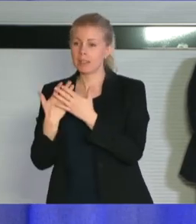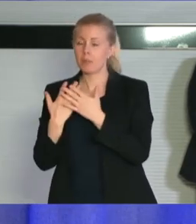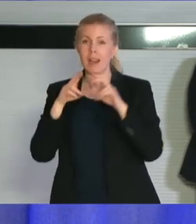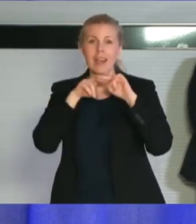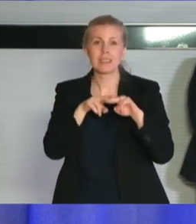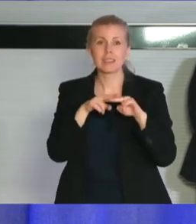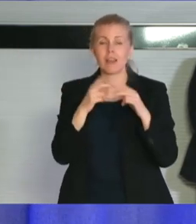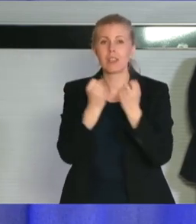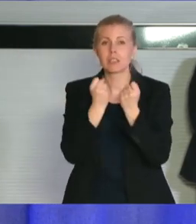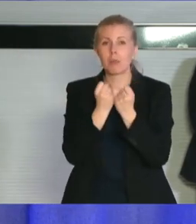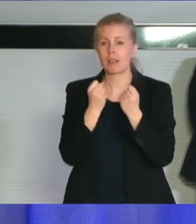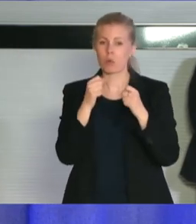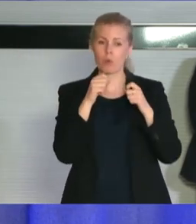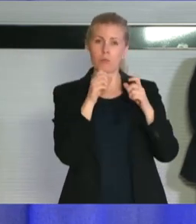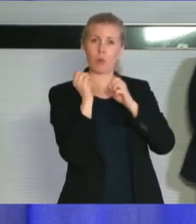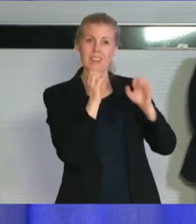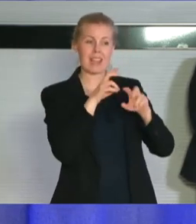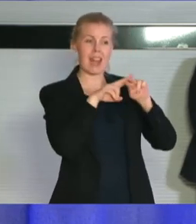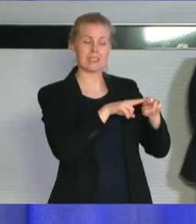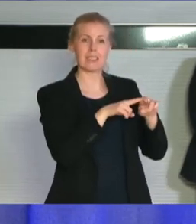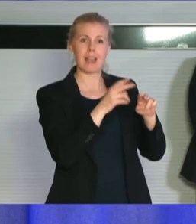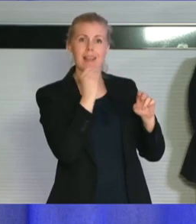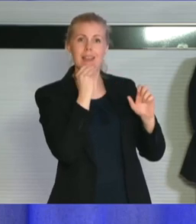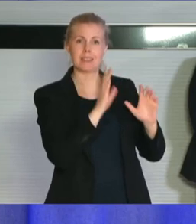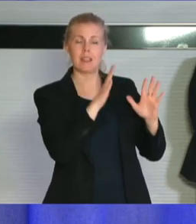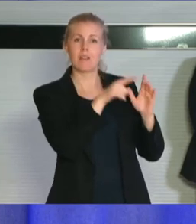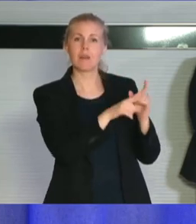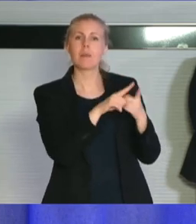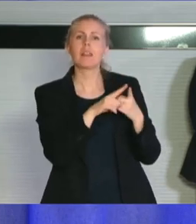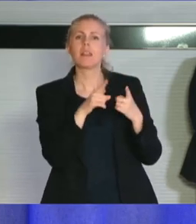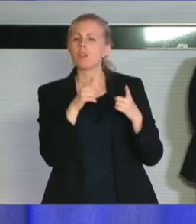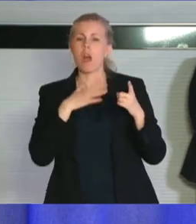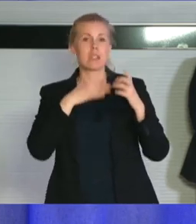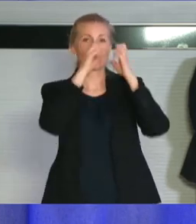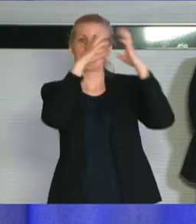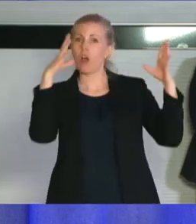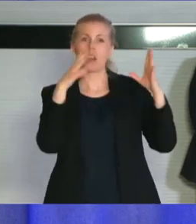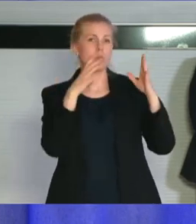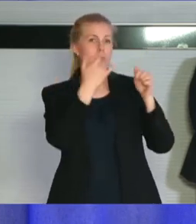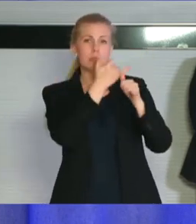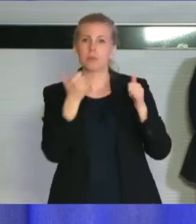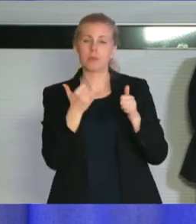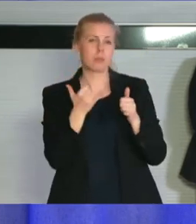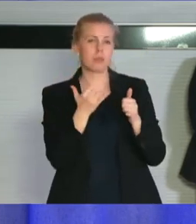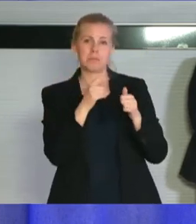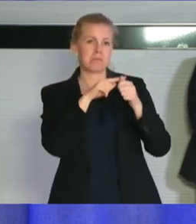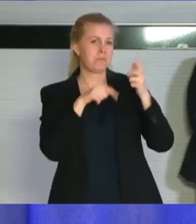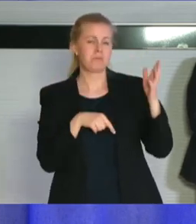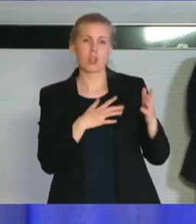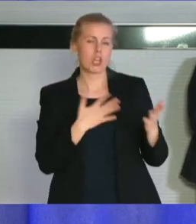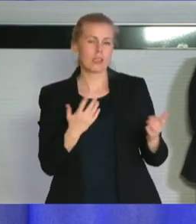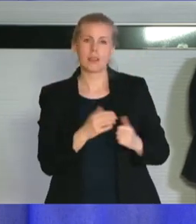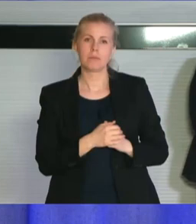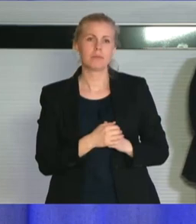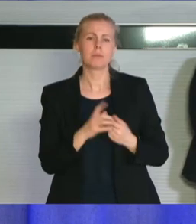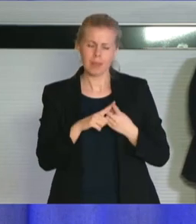for reiselivsnæringen. Men vi kan altså ikke ha scenariotenkning på de ulike bitene på det. Vi håper jo